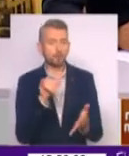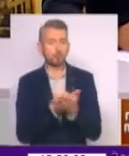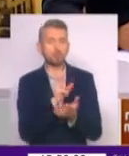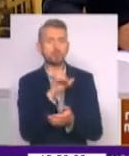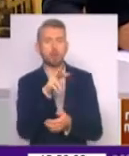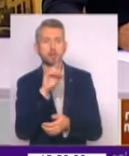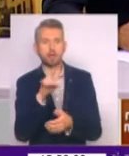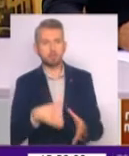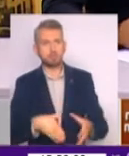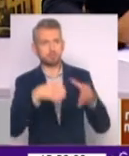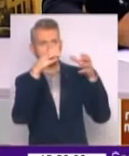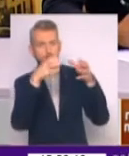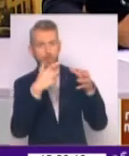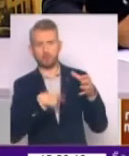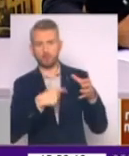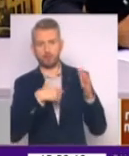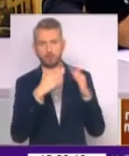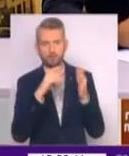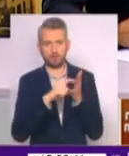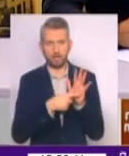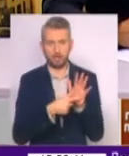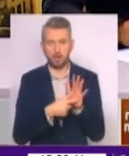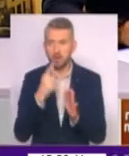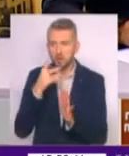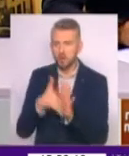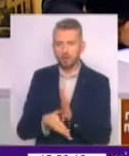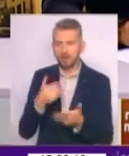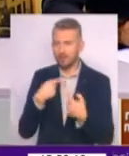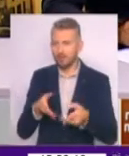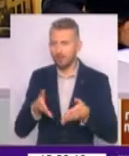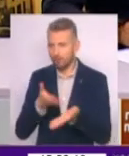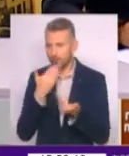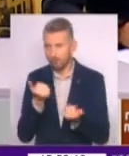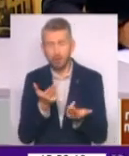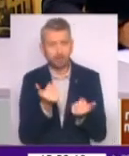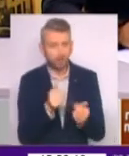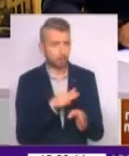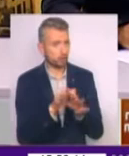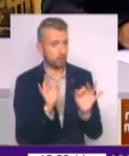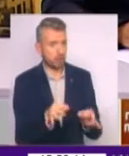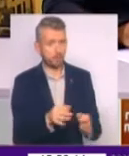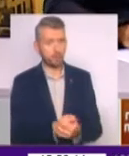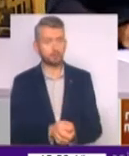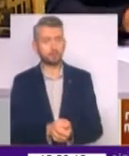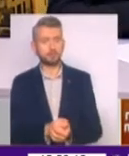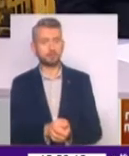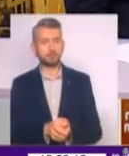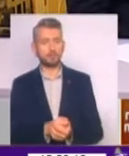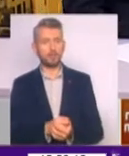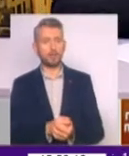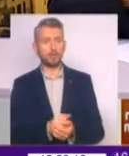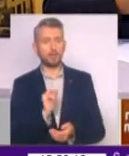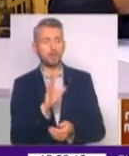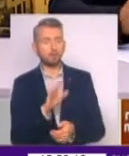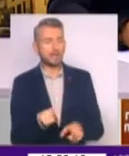бойлери. Да, таким зрозуміло, чином, що вже немає іншого виходу просто у людей. Абсолютно. І в